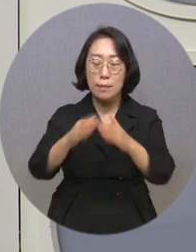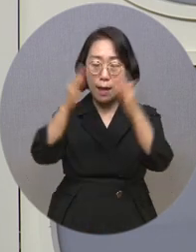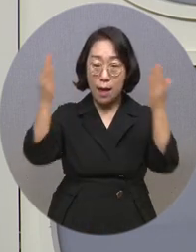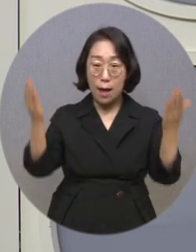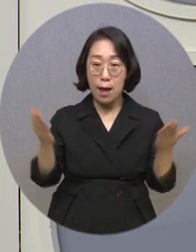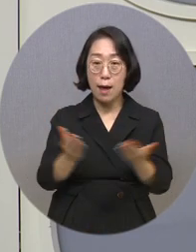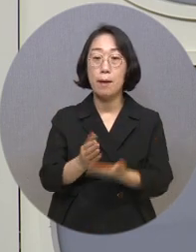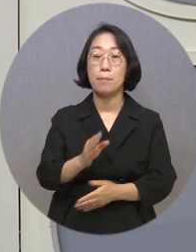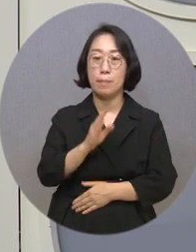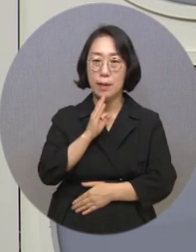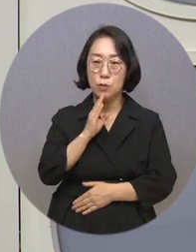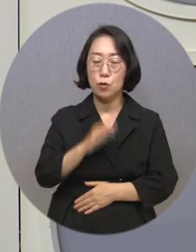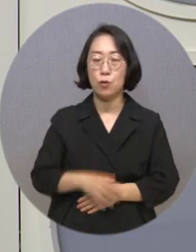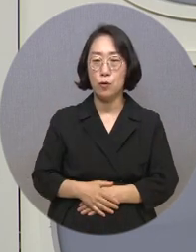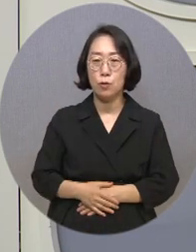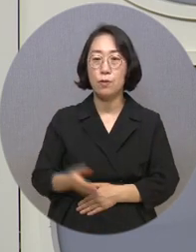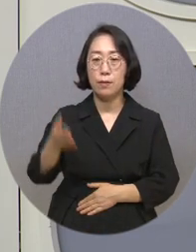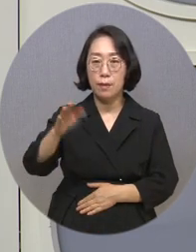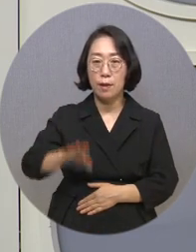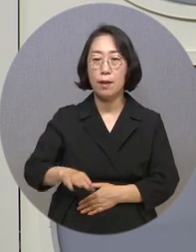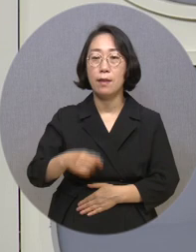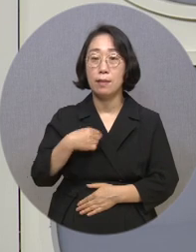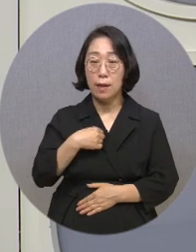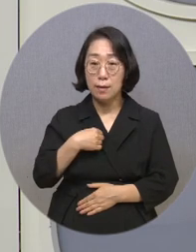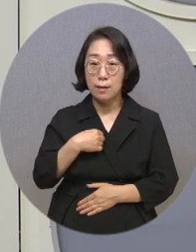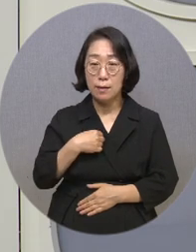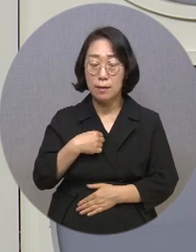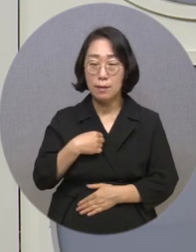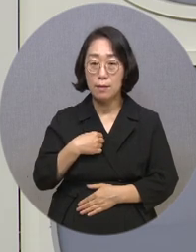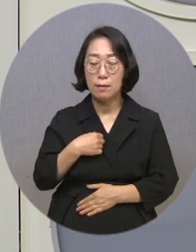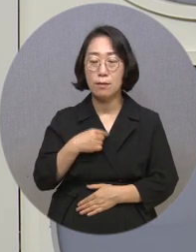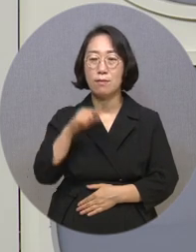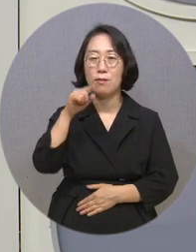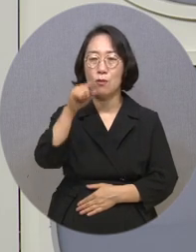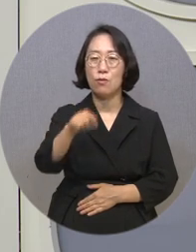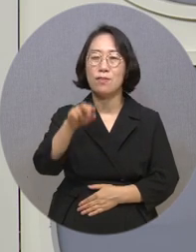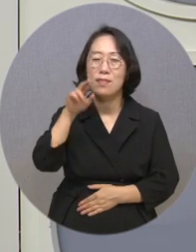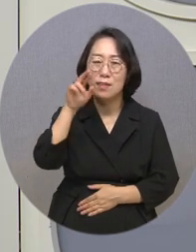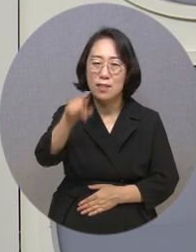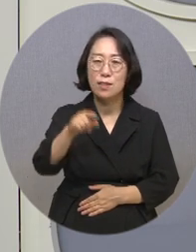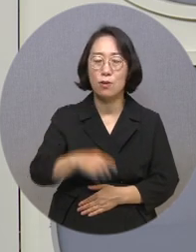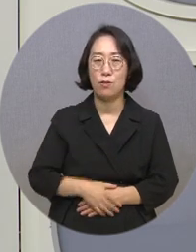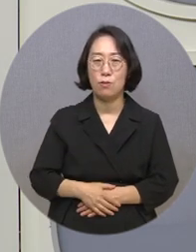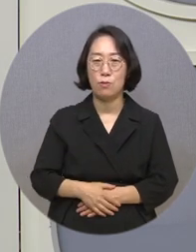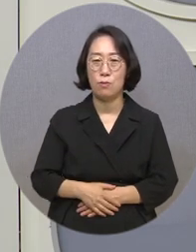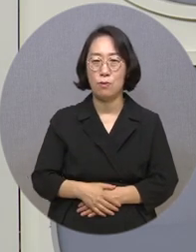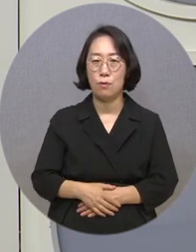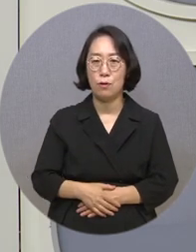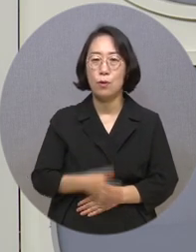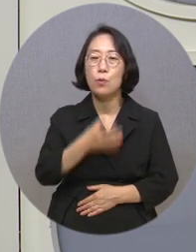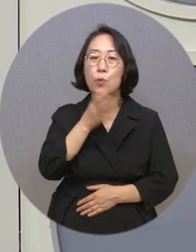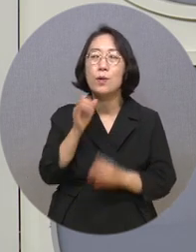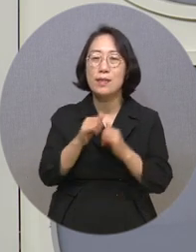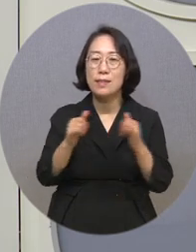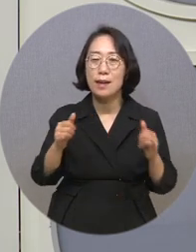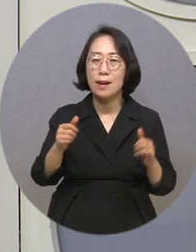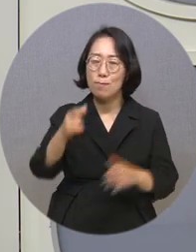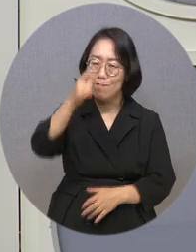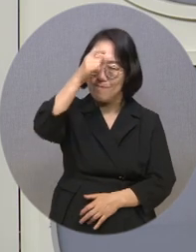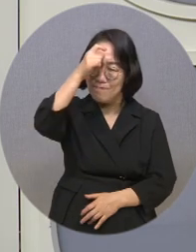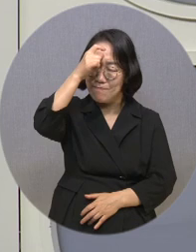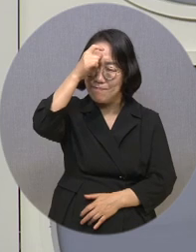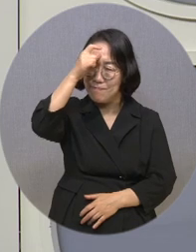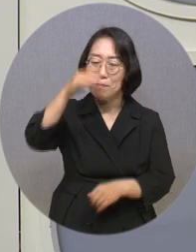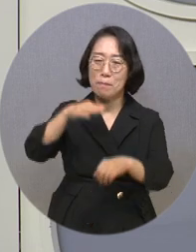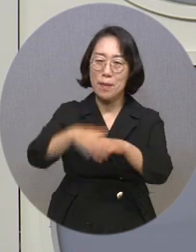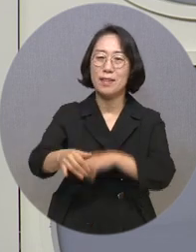틀린 노인은 하나도 없어. 근데 나는 다 오른데 너는 다 틀렸어. 이게 노인의 특징이에요. 그러니까 한